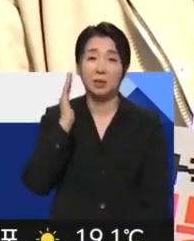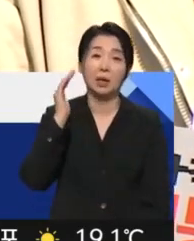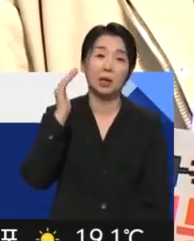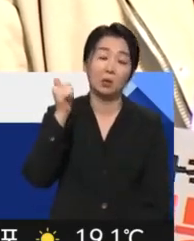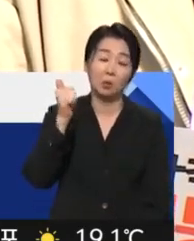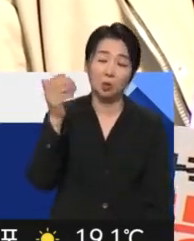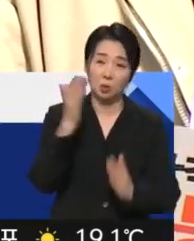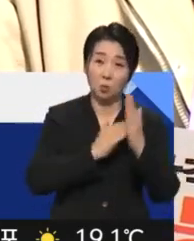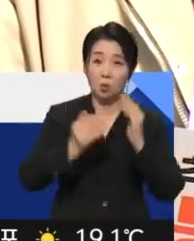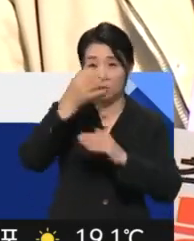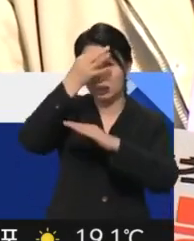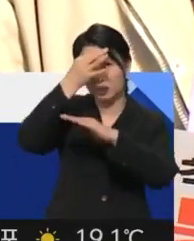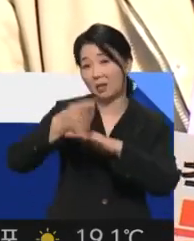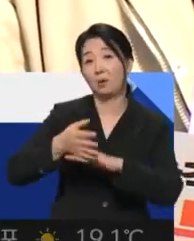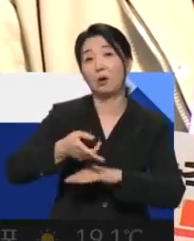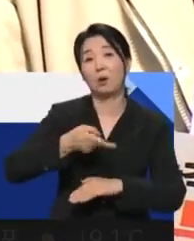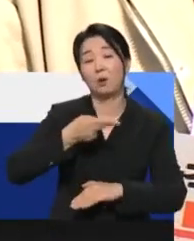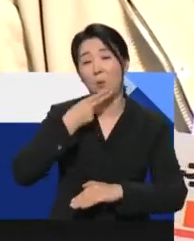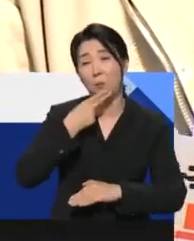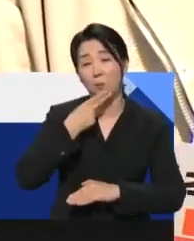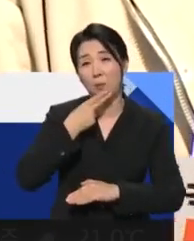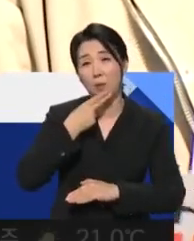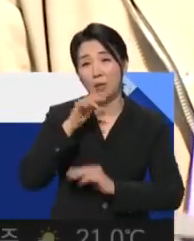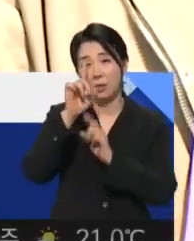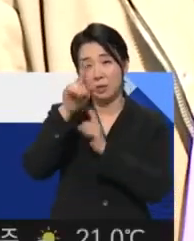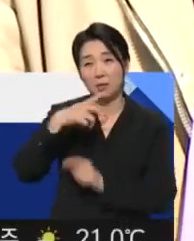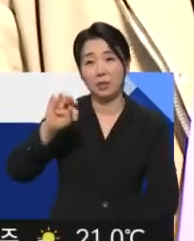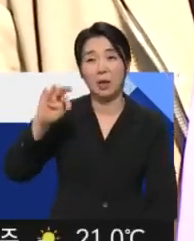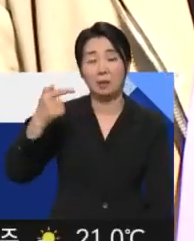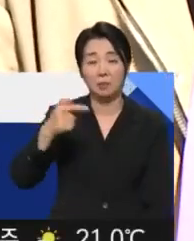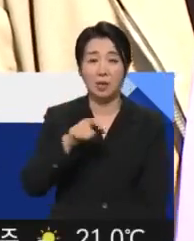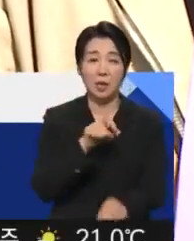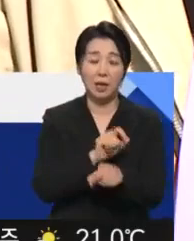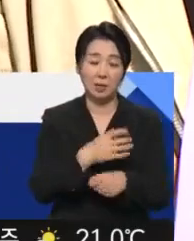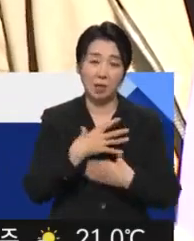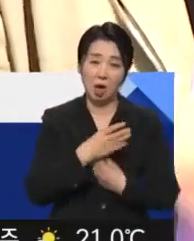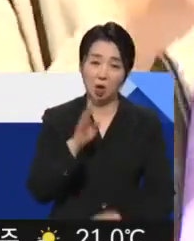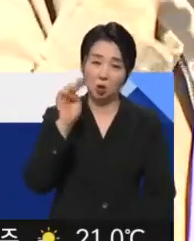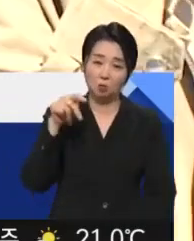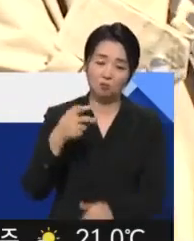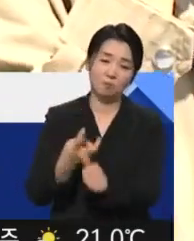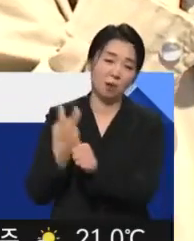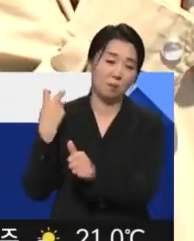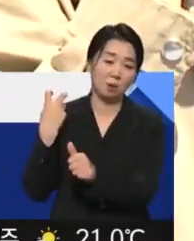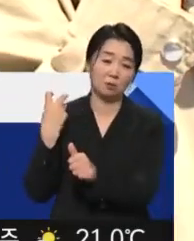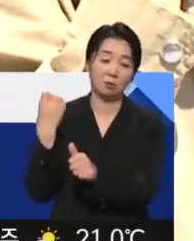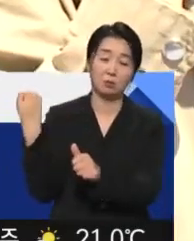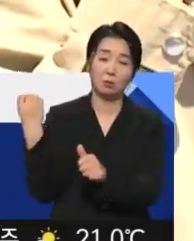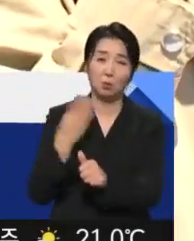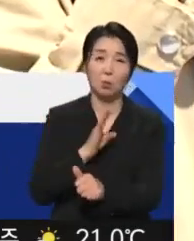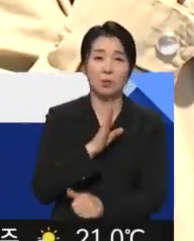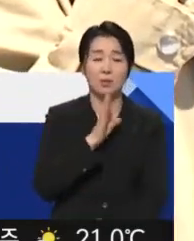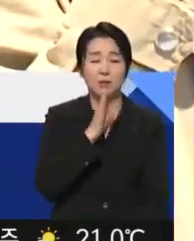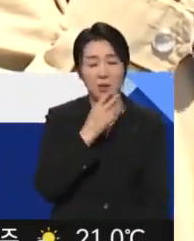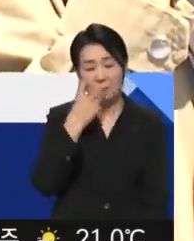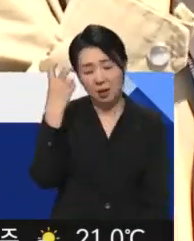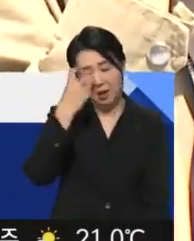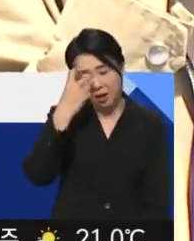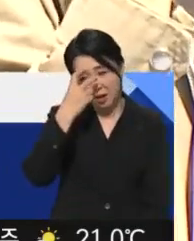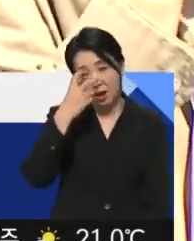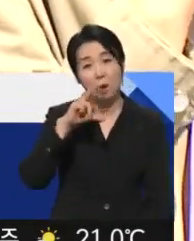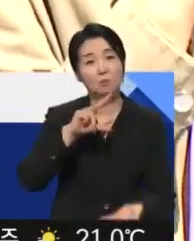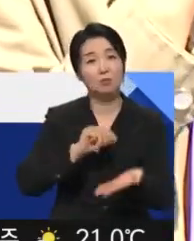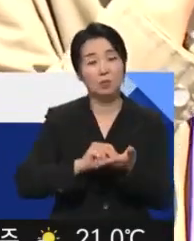공식 사과, 이상민 행정안전부 장관 파면, 제대로 된 진상규명과 책임자